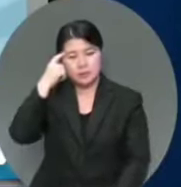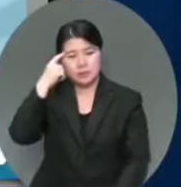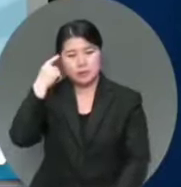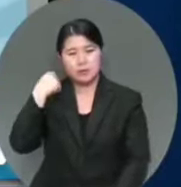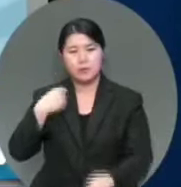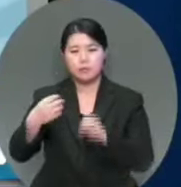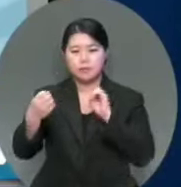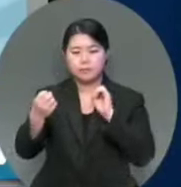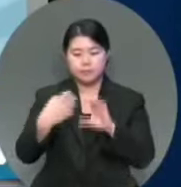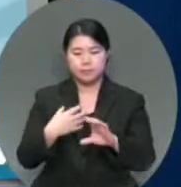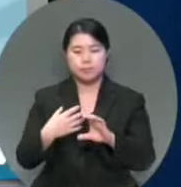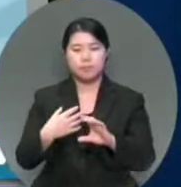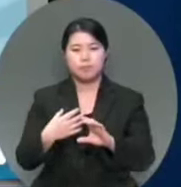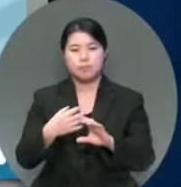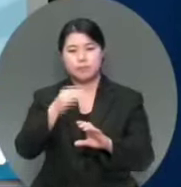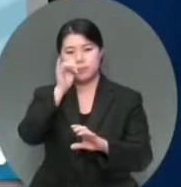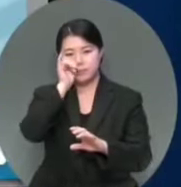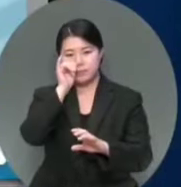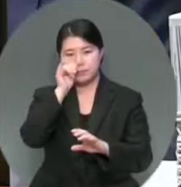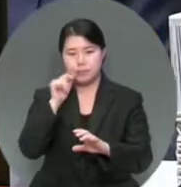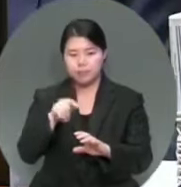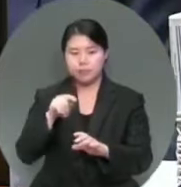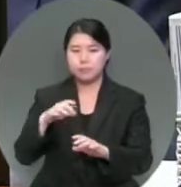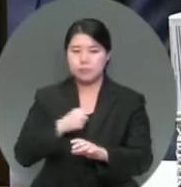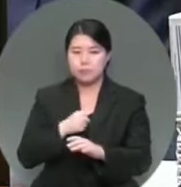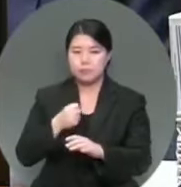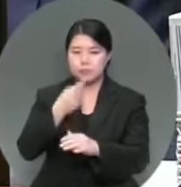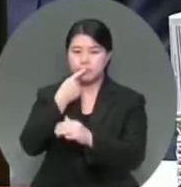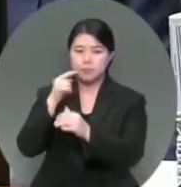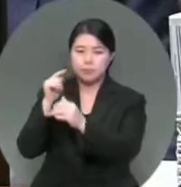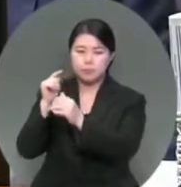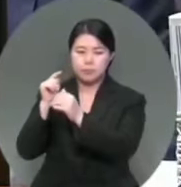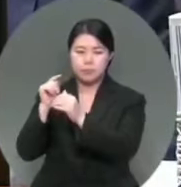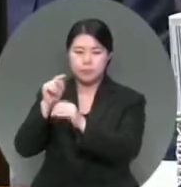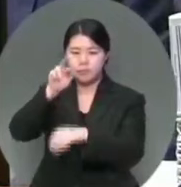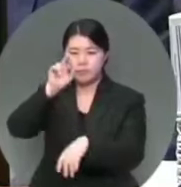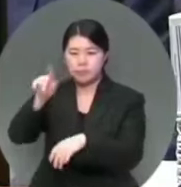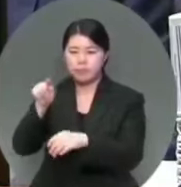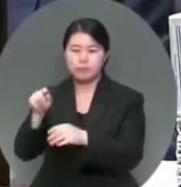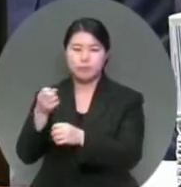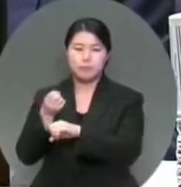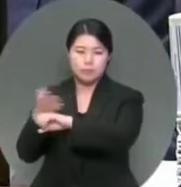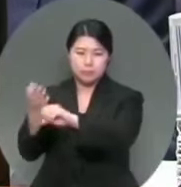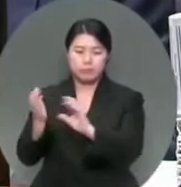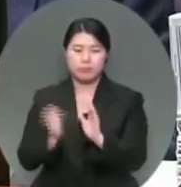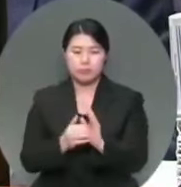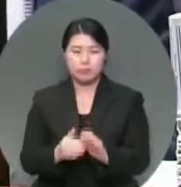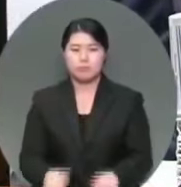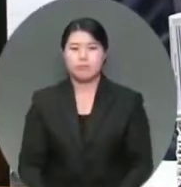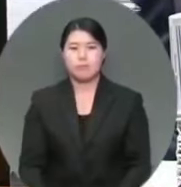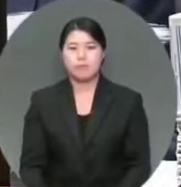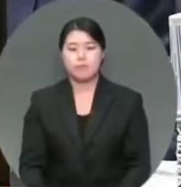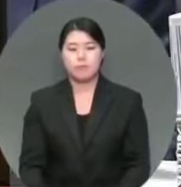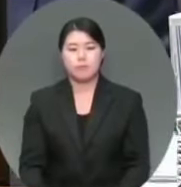답변을 포함해서 감사원에서 지적사항으로 지금 기재부에 통보한 것입니다.